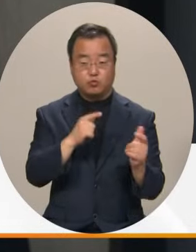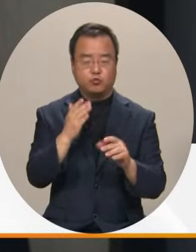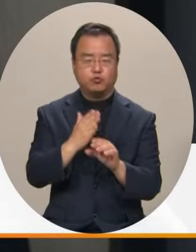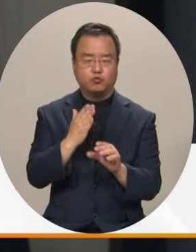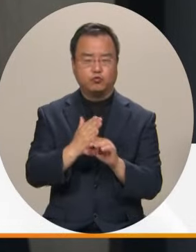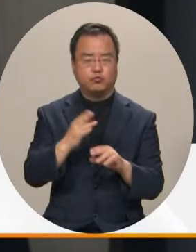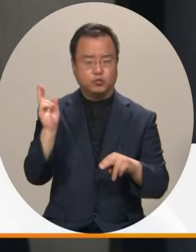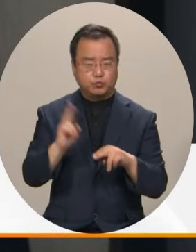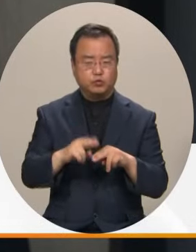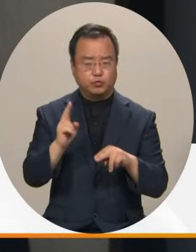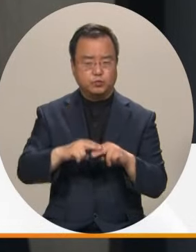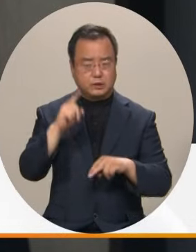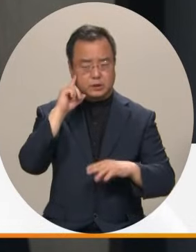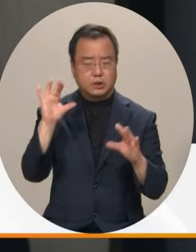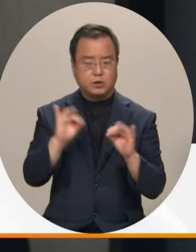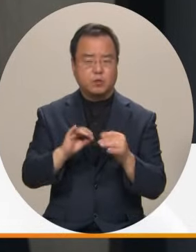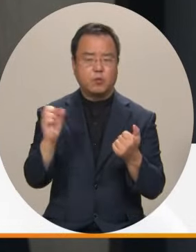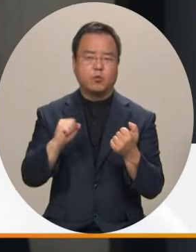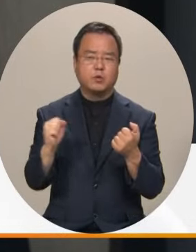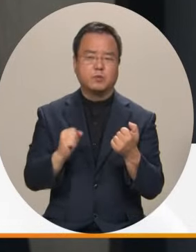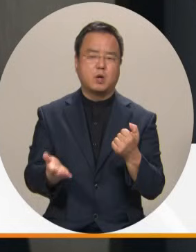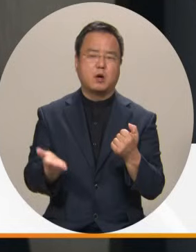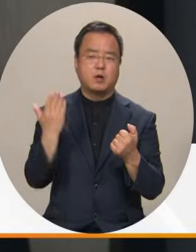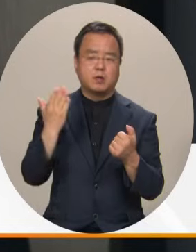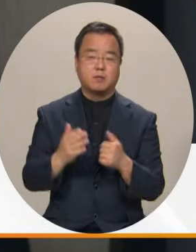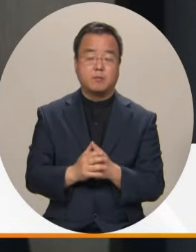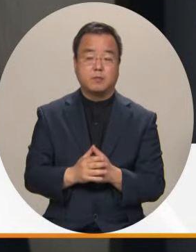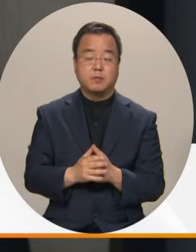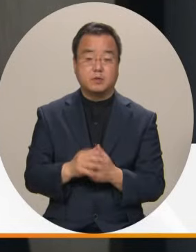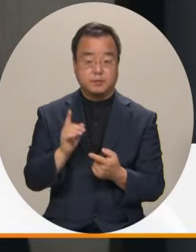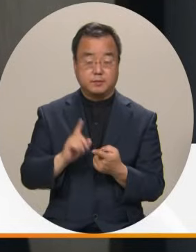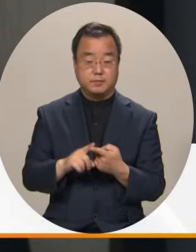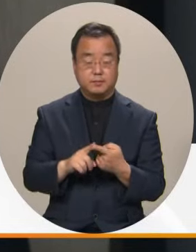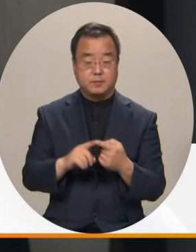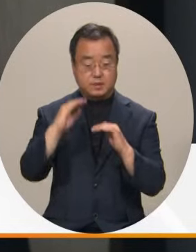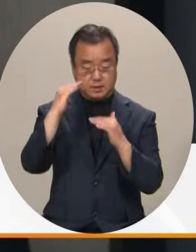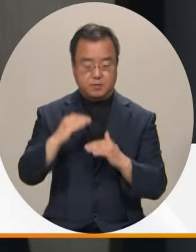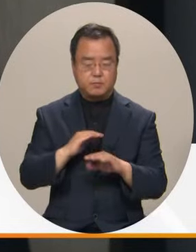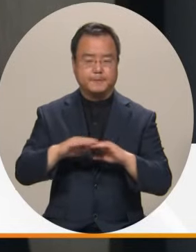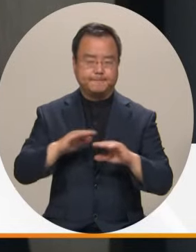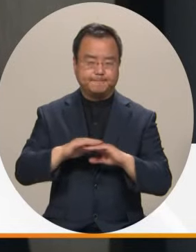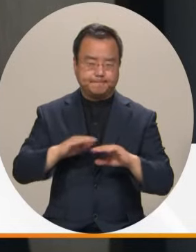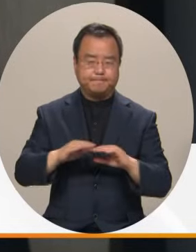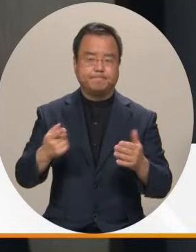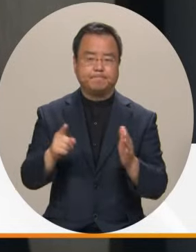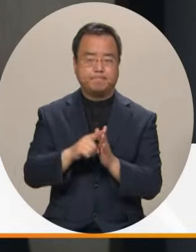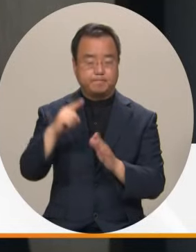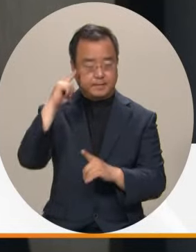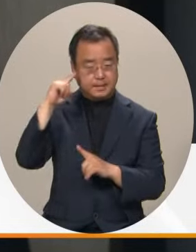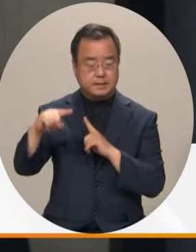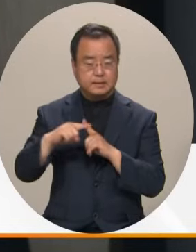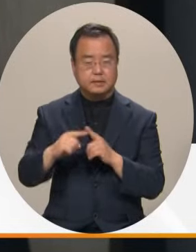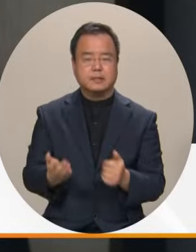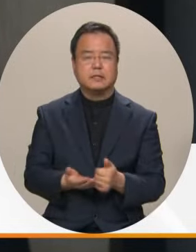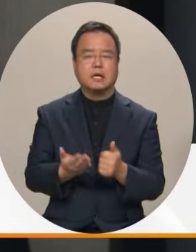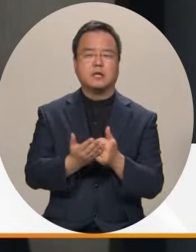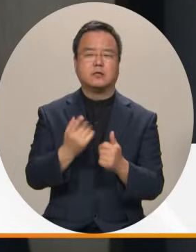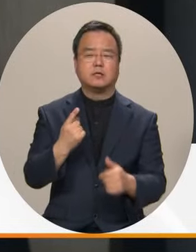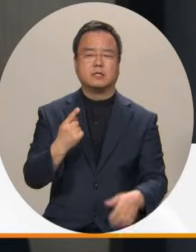50% 넘습니다 그래서 그런 의미를 이제 해소하기 위해서 저희가 긍정 양육 129